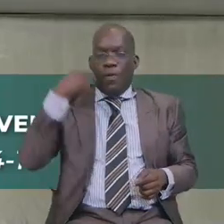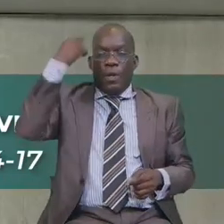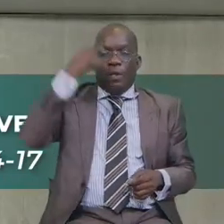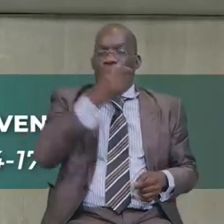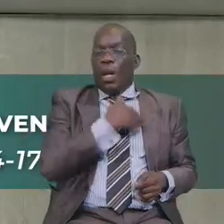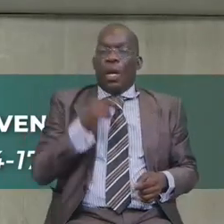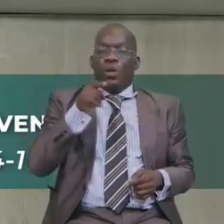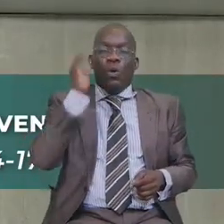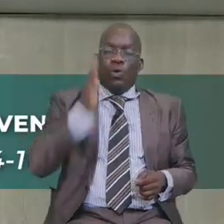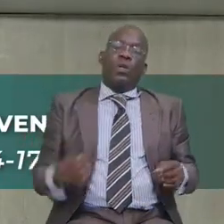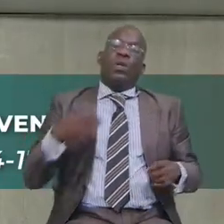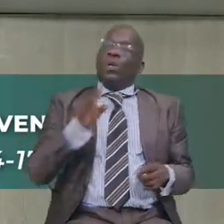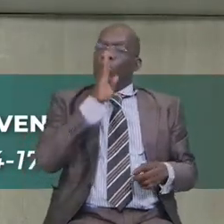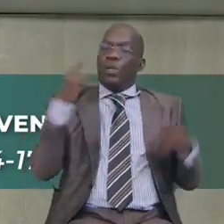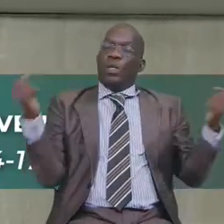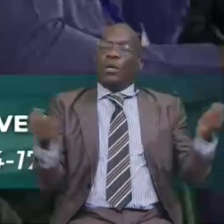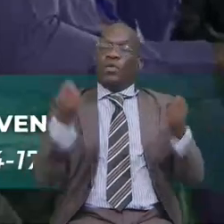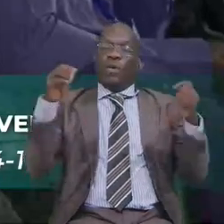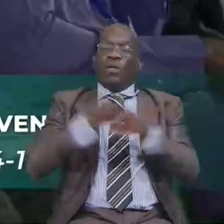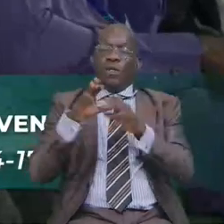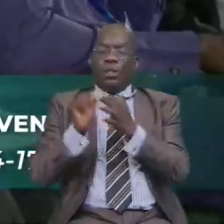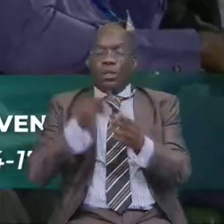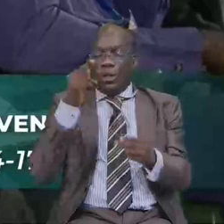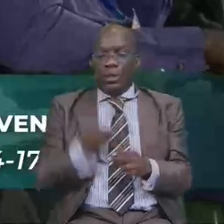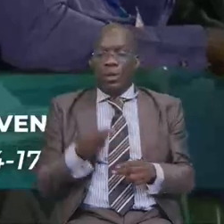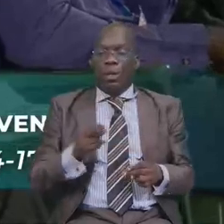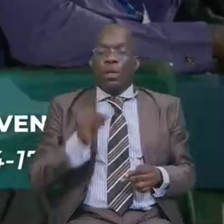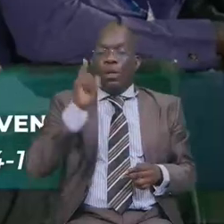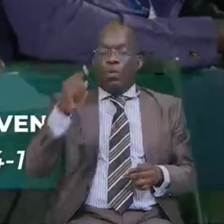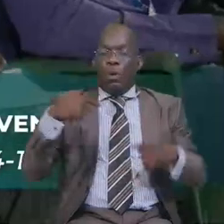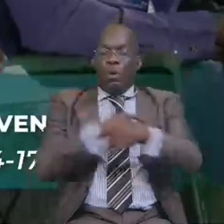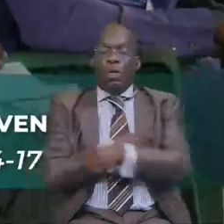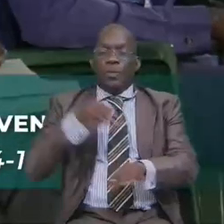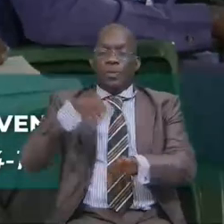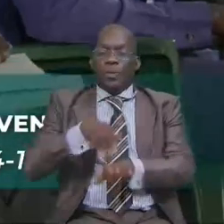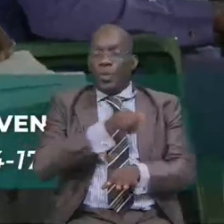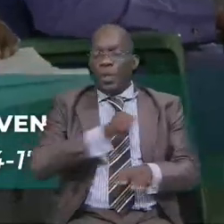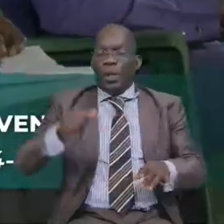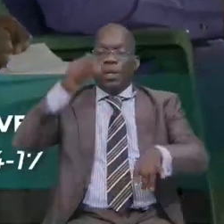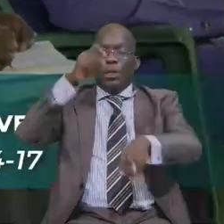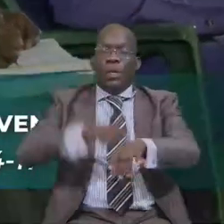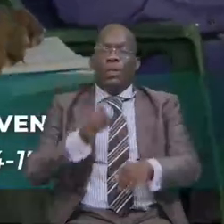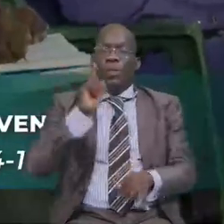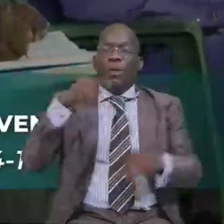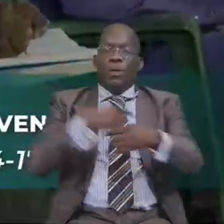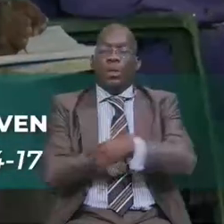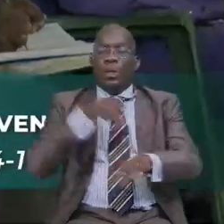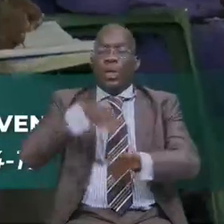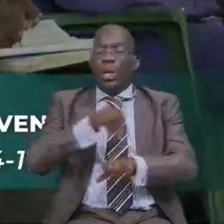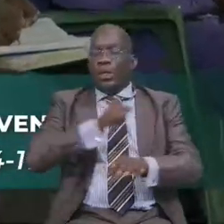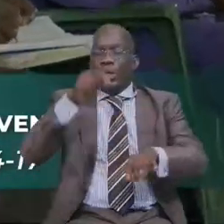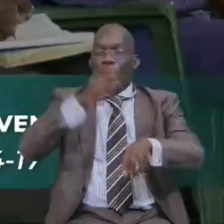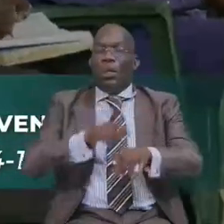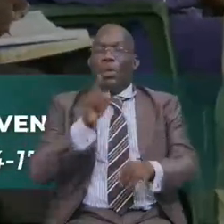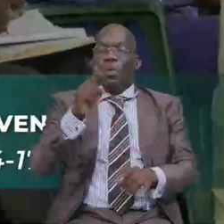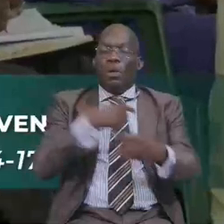serez triomphant au nom de Jésus. Un jour par moment, un jour par moment, un jour par